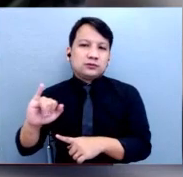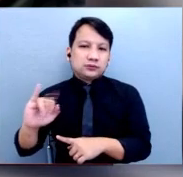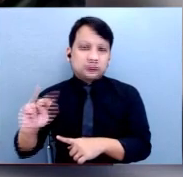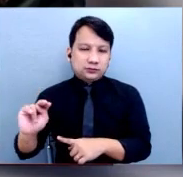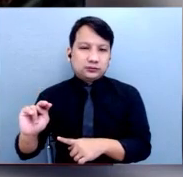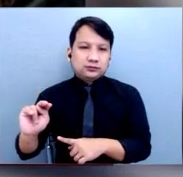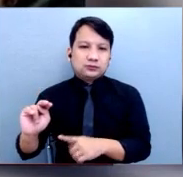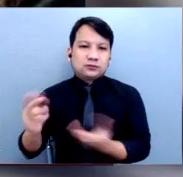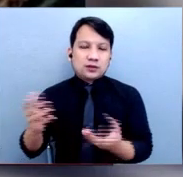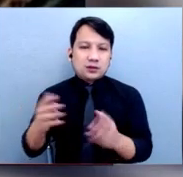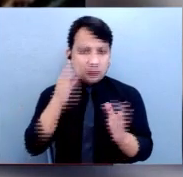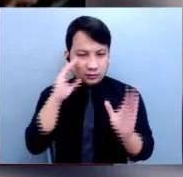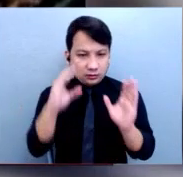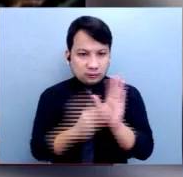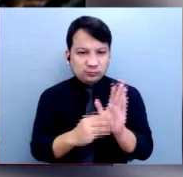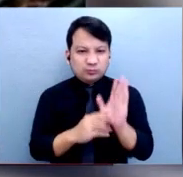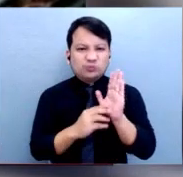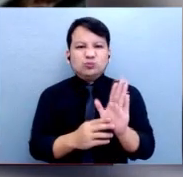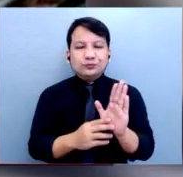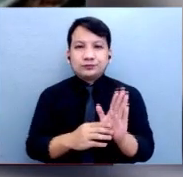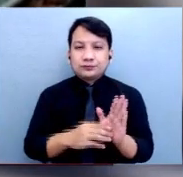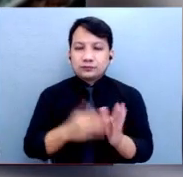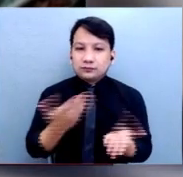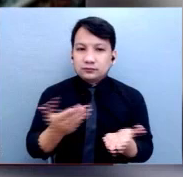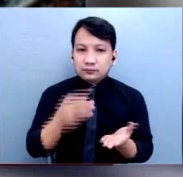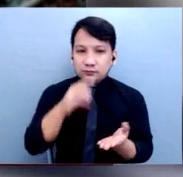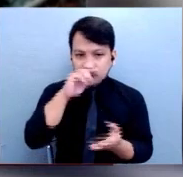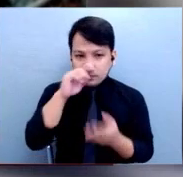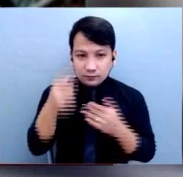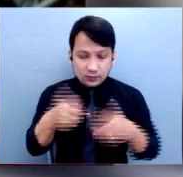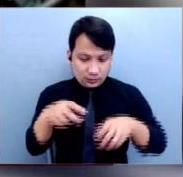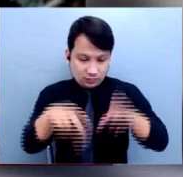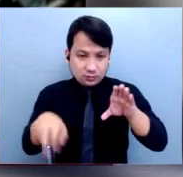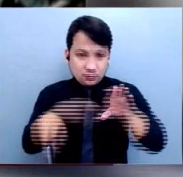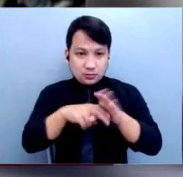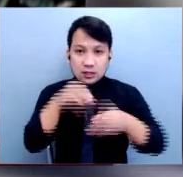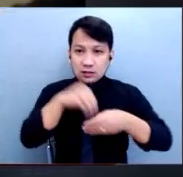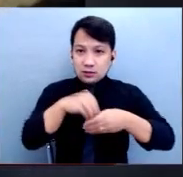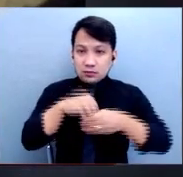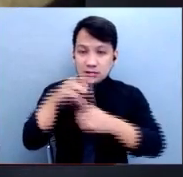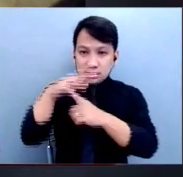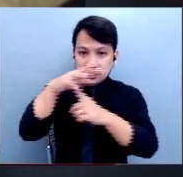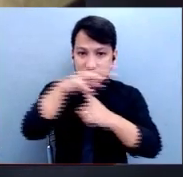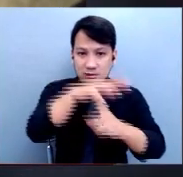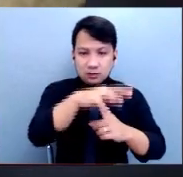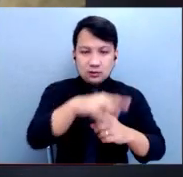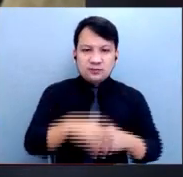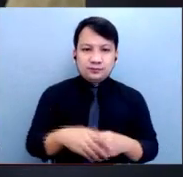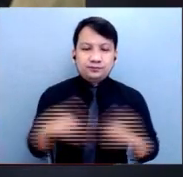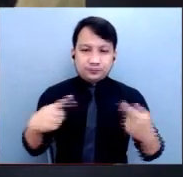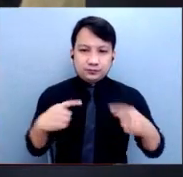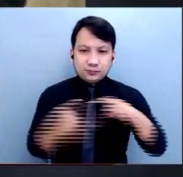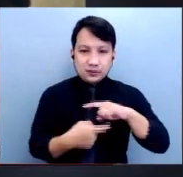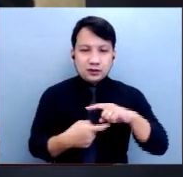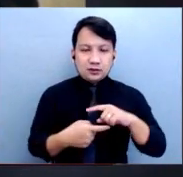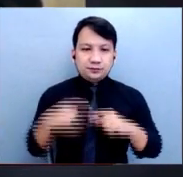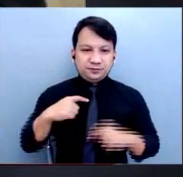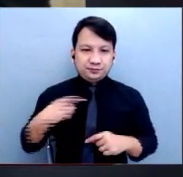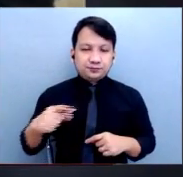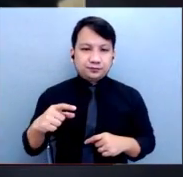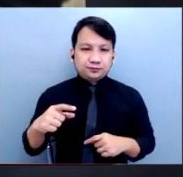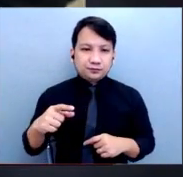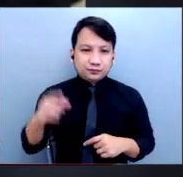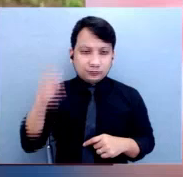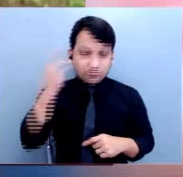mga litratong ito, makikita pa ang isa sa mga sakay na nasa loob ng chopper. Sugatan sina Police Lieutenant Colonel